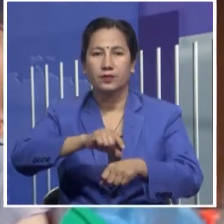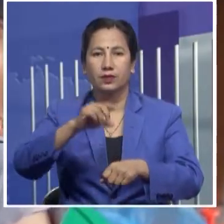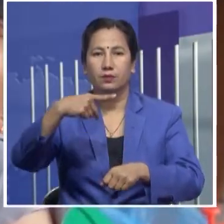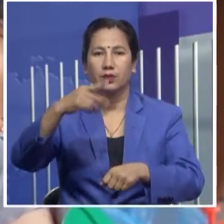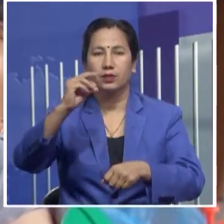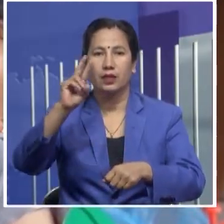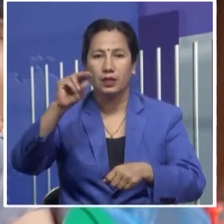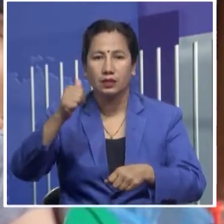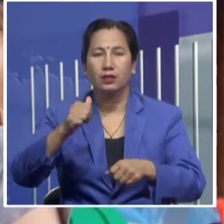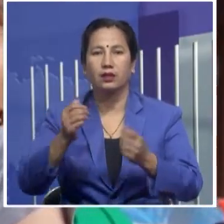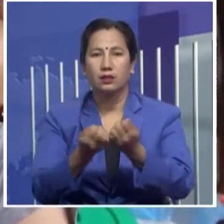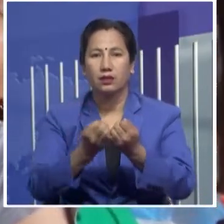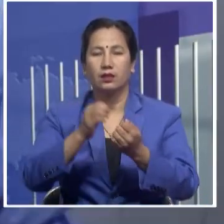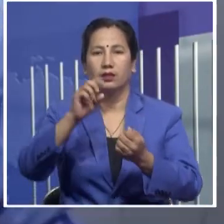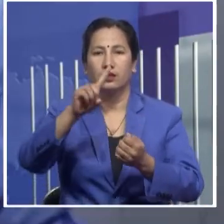पीसीआर र एन्टिजेन गरी